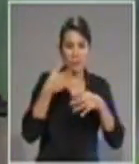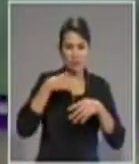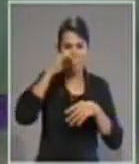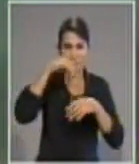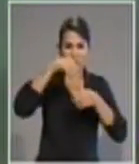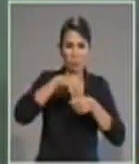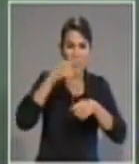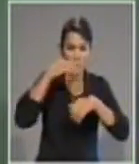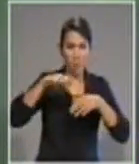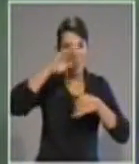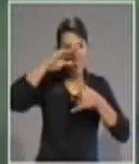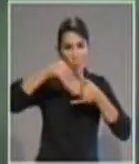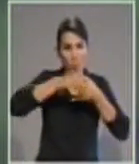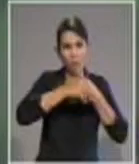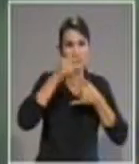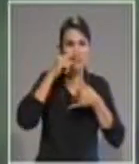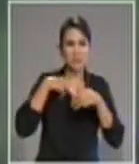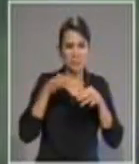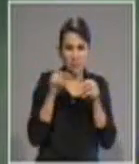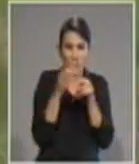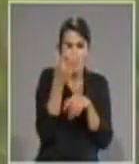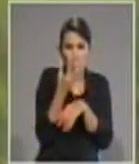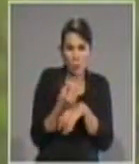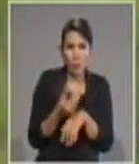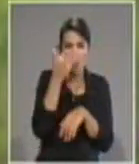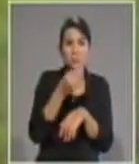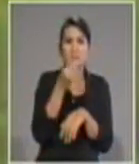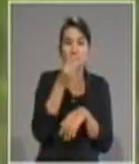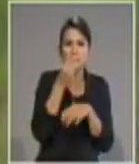เท้าเปื่อยปอดบวมและร่างกายสู้ผอมเพราะว่าขาดอาห